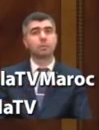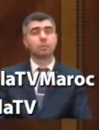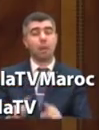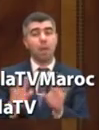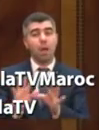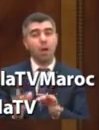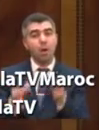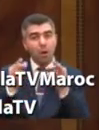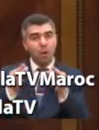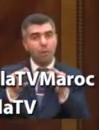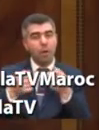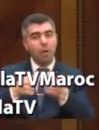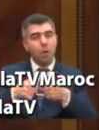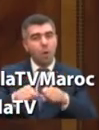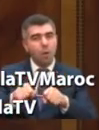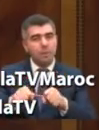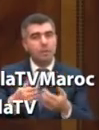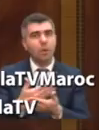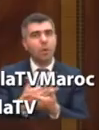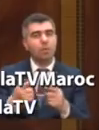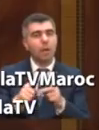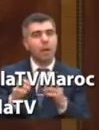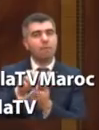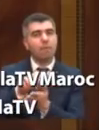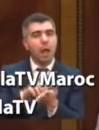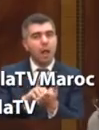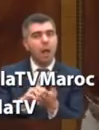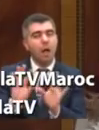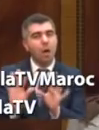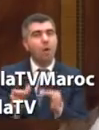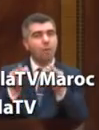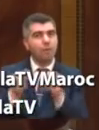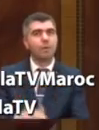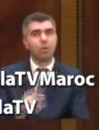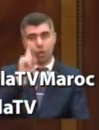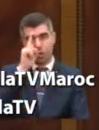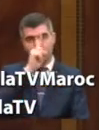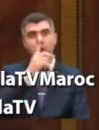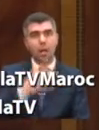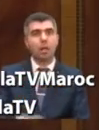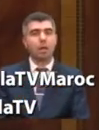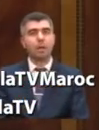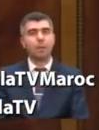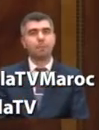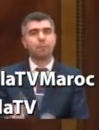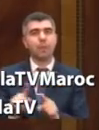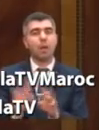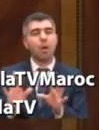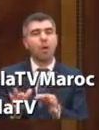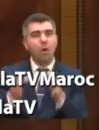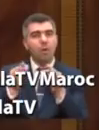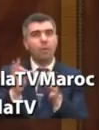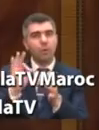النتيجة ديال الفلاحة بما يخص الحبوب، وإن شاء الله في هذا الأسبوع هذا غادي تكون النتيجة